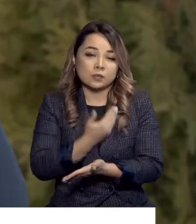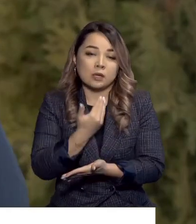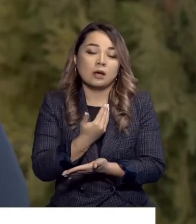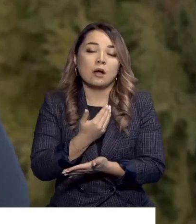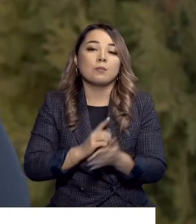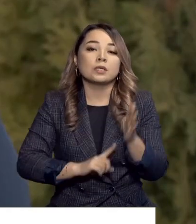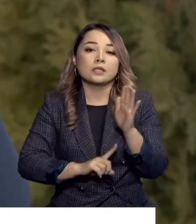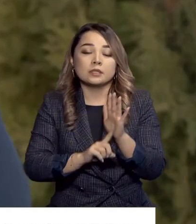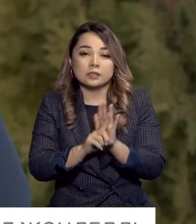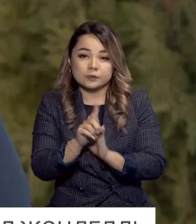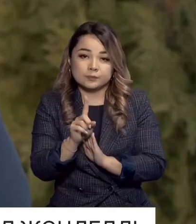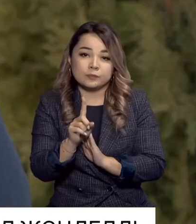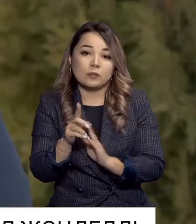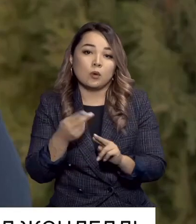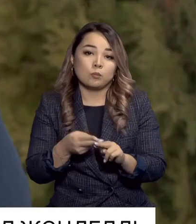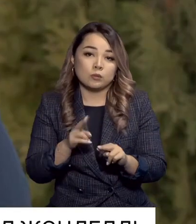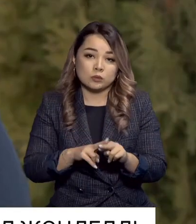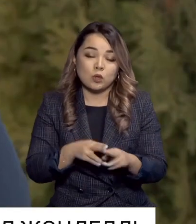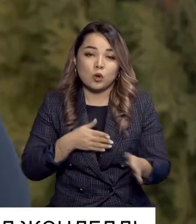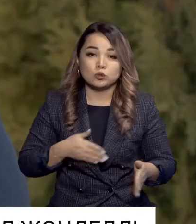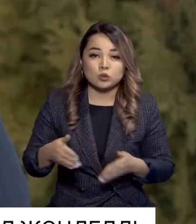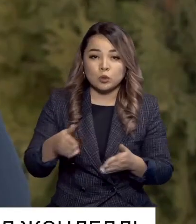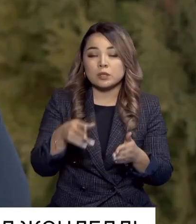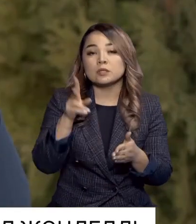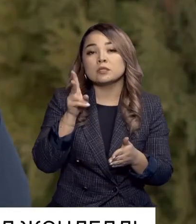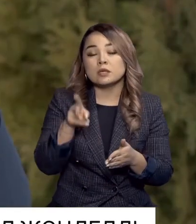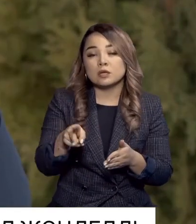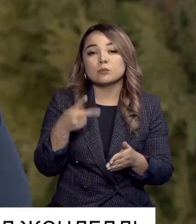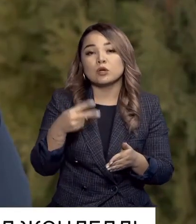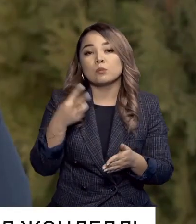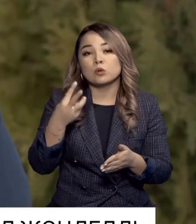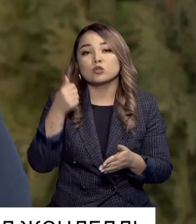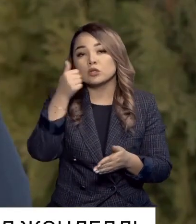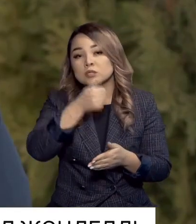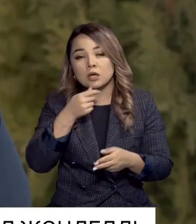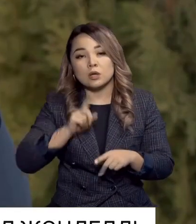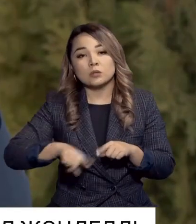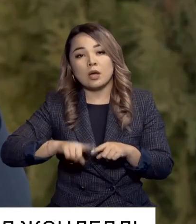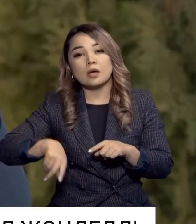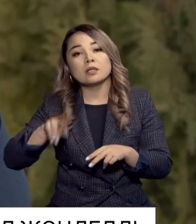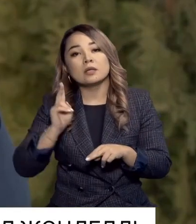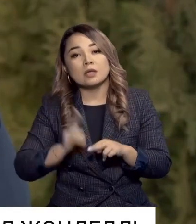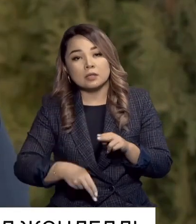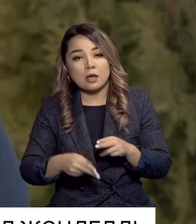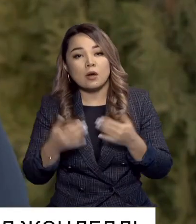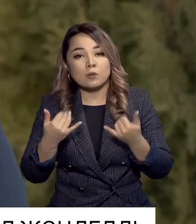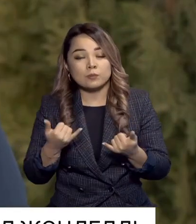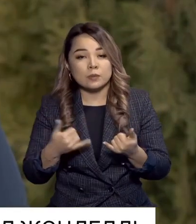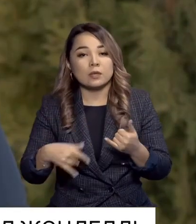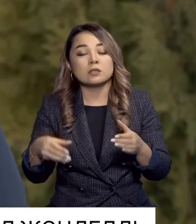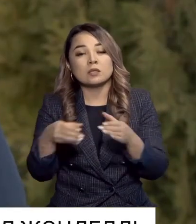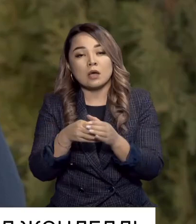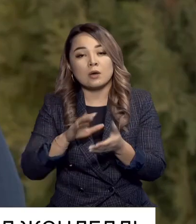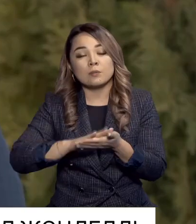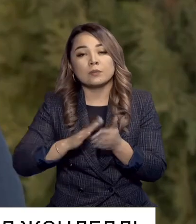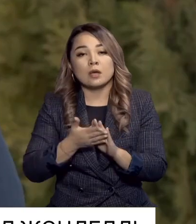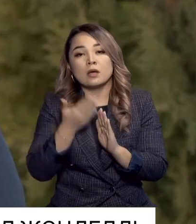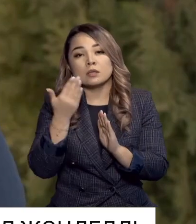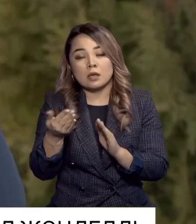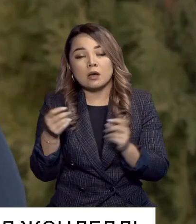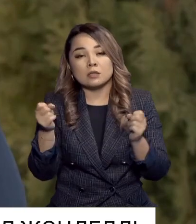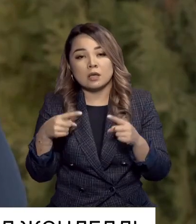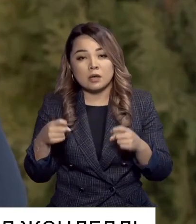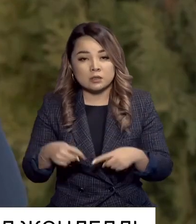басталды. Бұл жол 2023 жылы аяқталатын болады. Қазір таңда мердігер мекеме тиісті бөлінген қаржысына